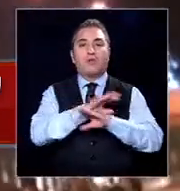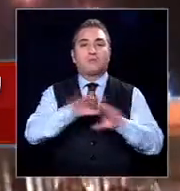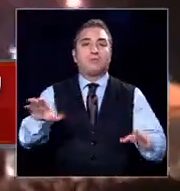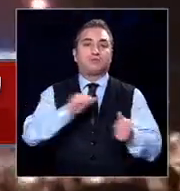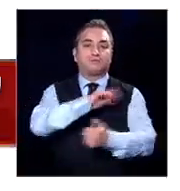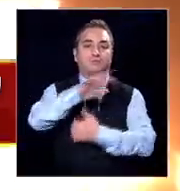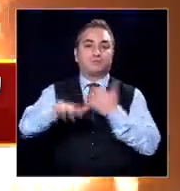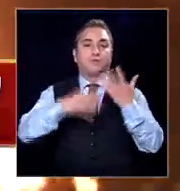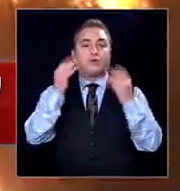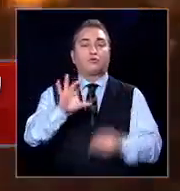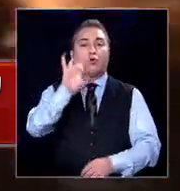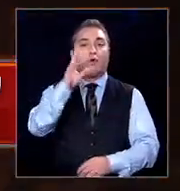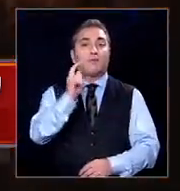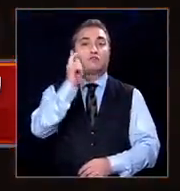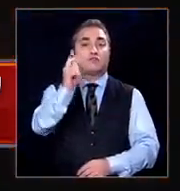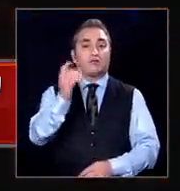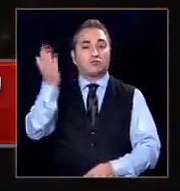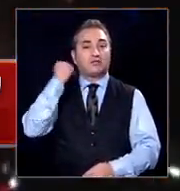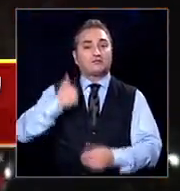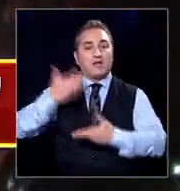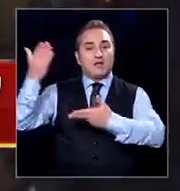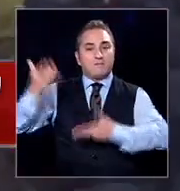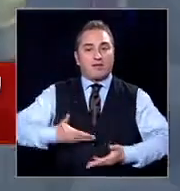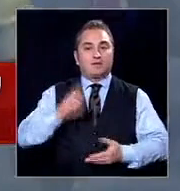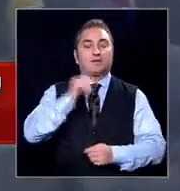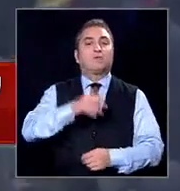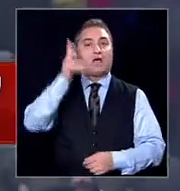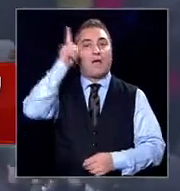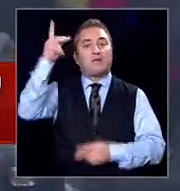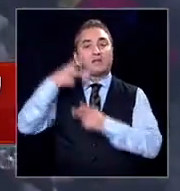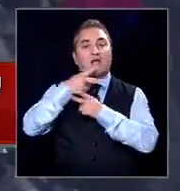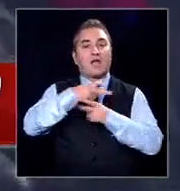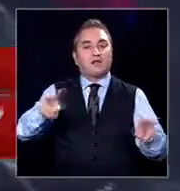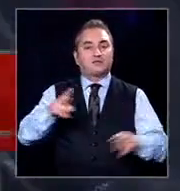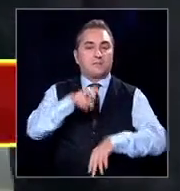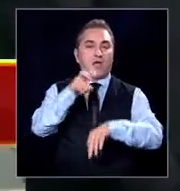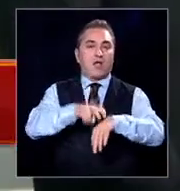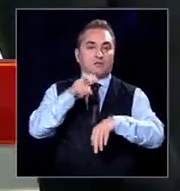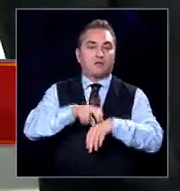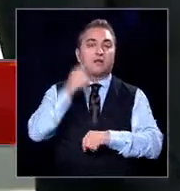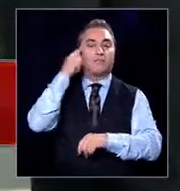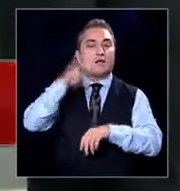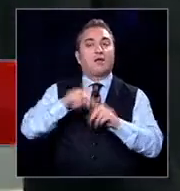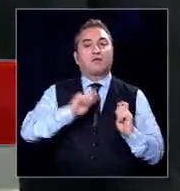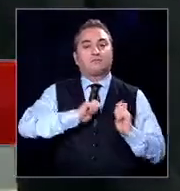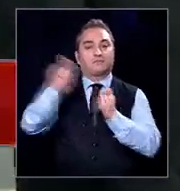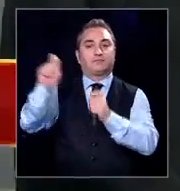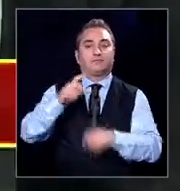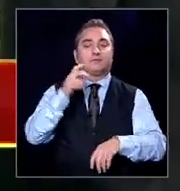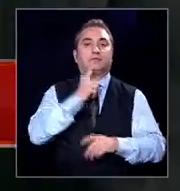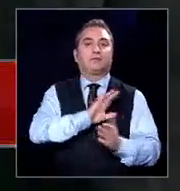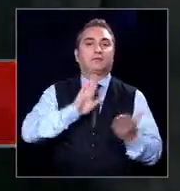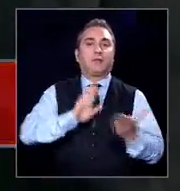15 Temmuz darbe girişiminde Washington'dan yapılan açıklamaları hatırlatarak tepki gösterdi. Demokrasi için bir yüz